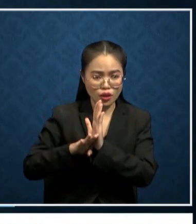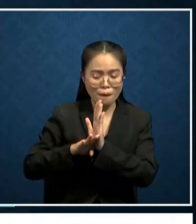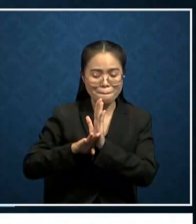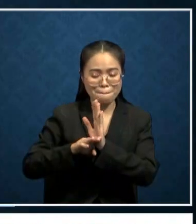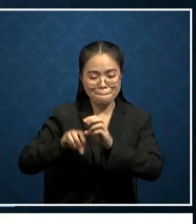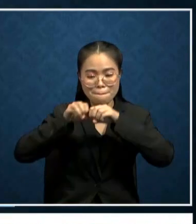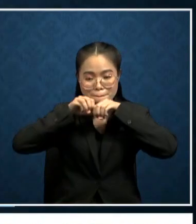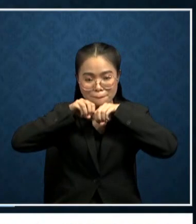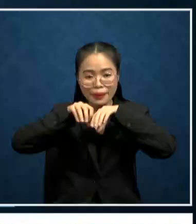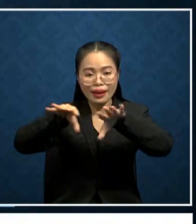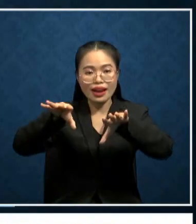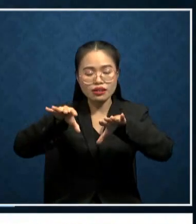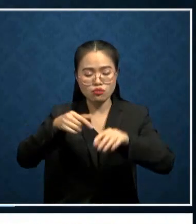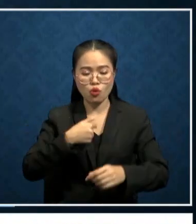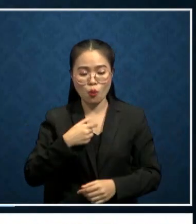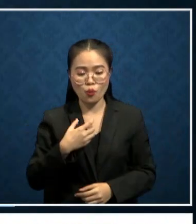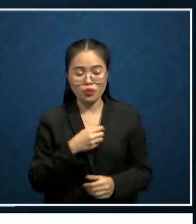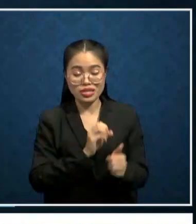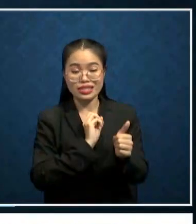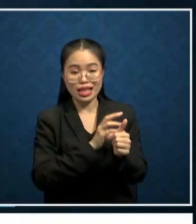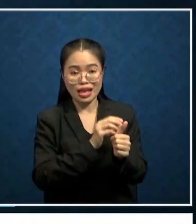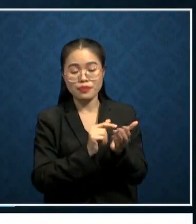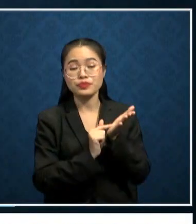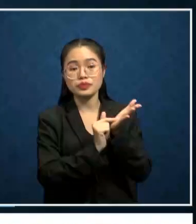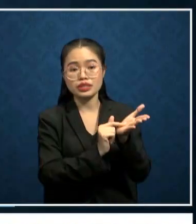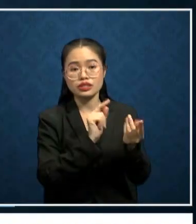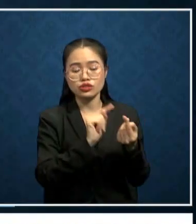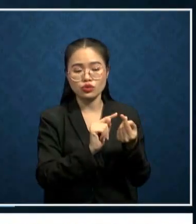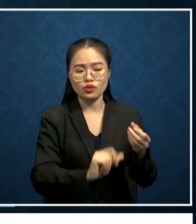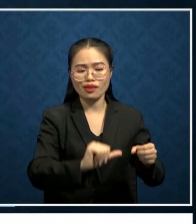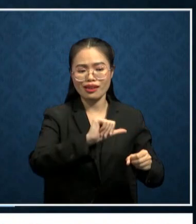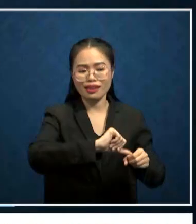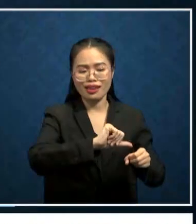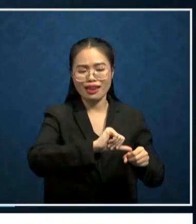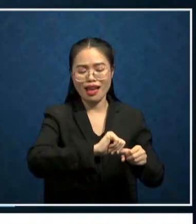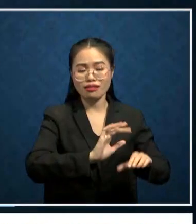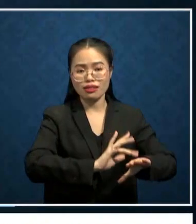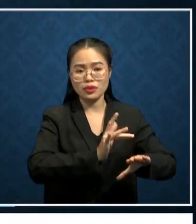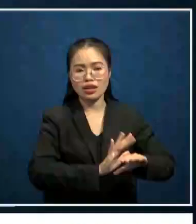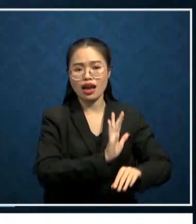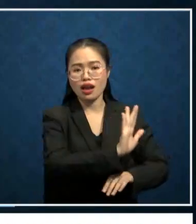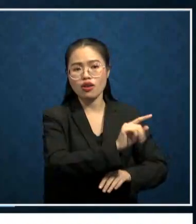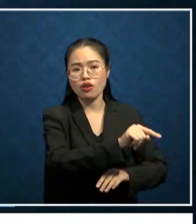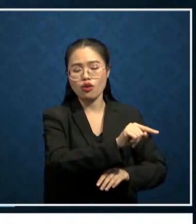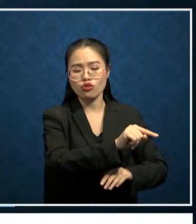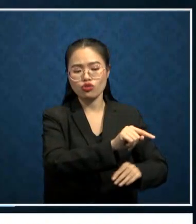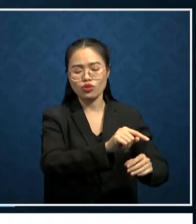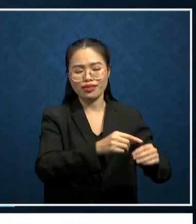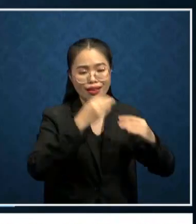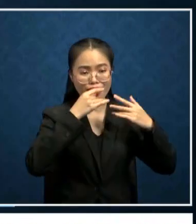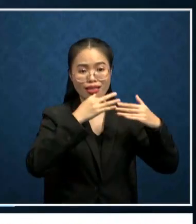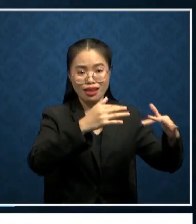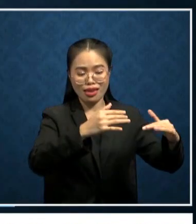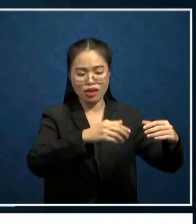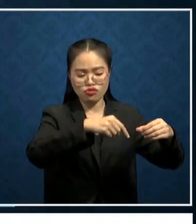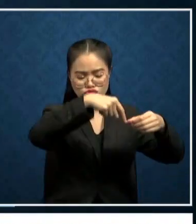นะข้อสังเกตนะครับการใช้งาน Bพาสแก๊สนะครับของซึ่งเป็นกสธรรมชาติจากอ่าไทยนะครับ